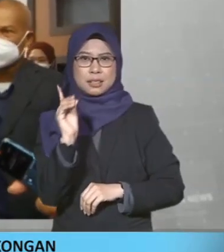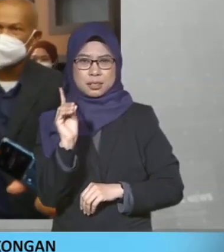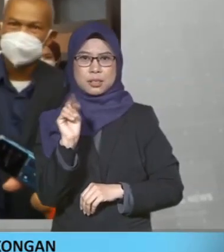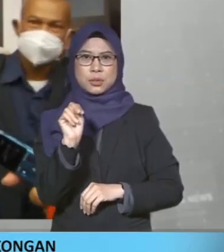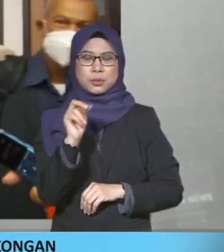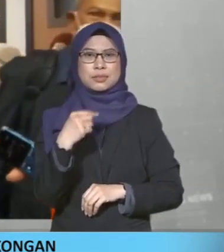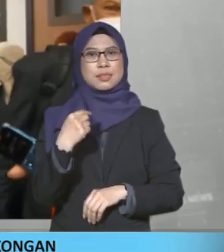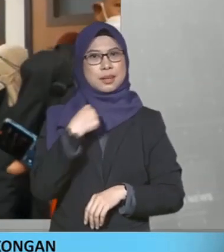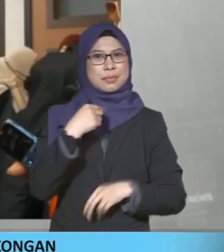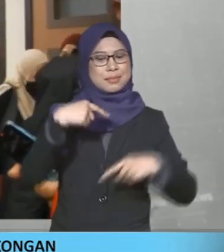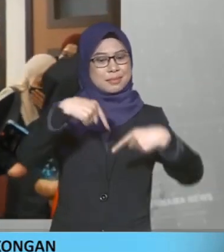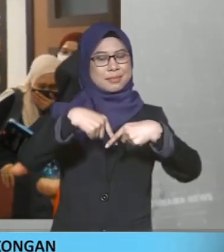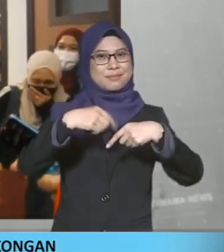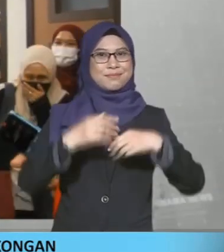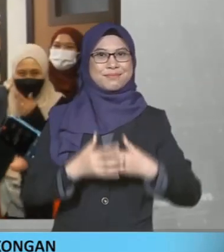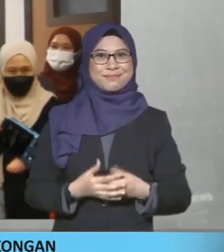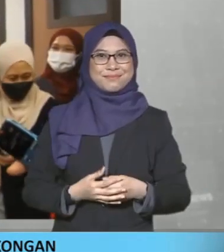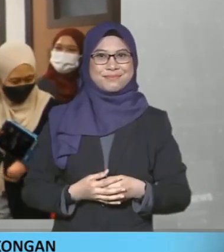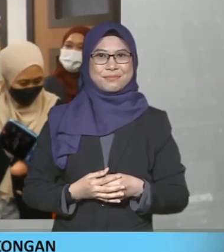UMNO kan.